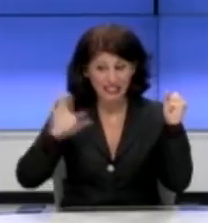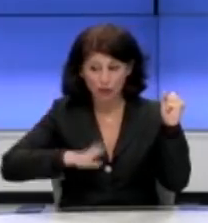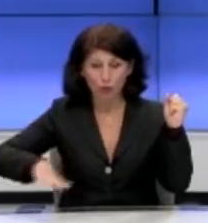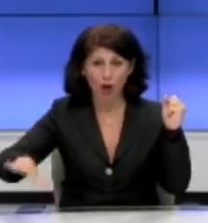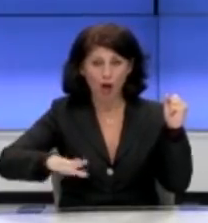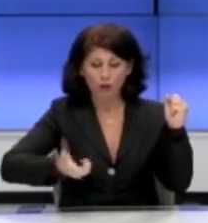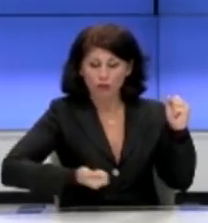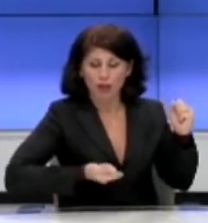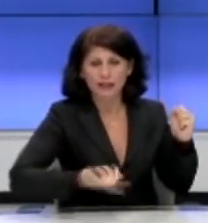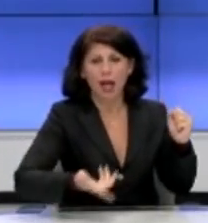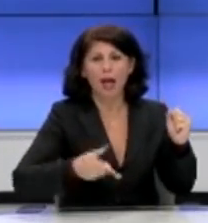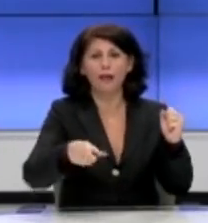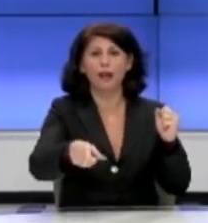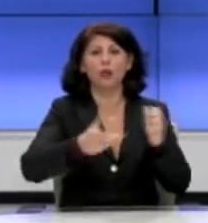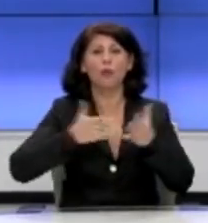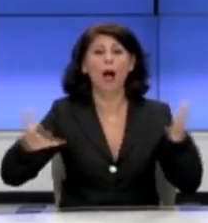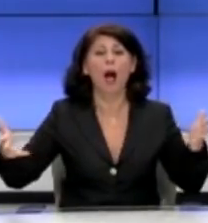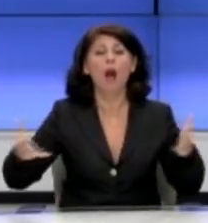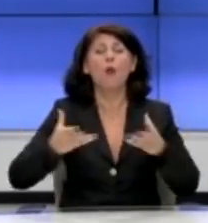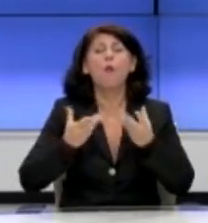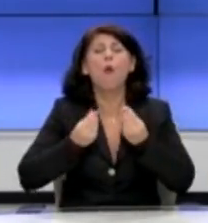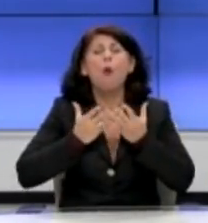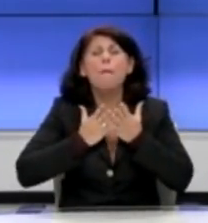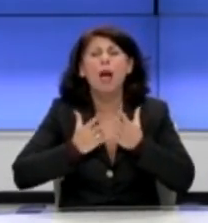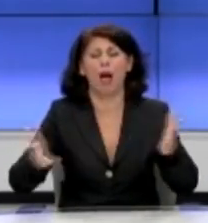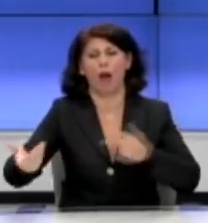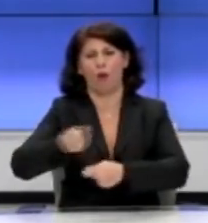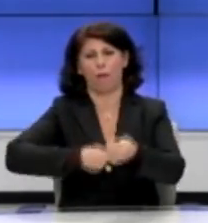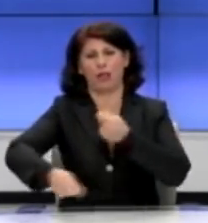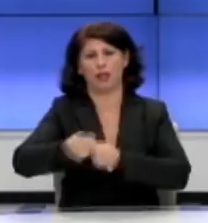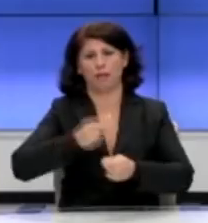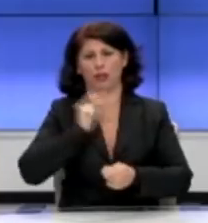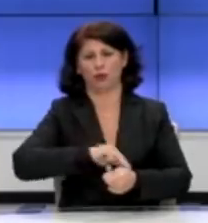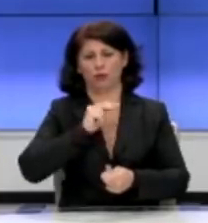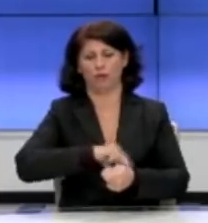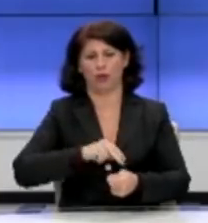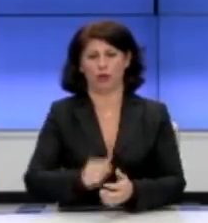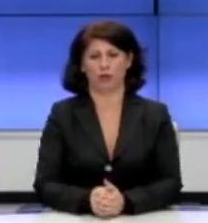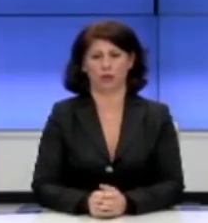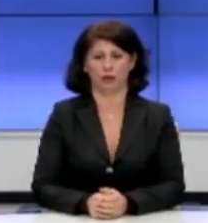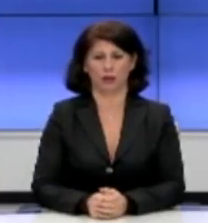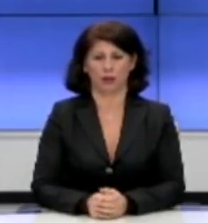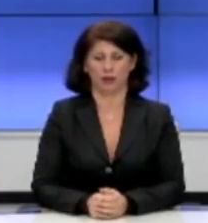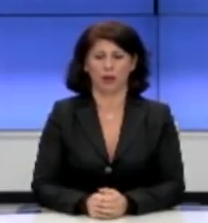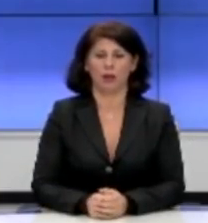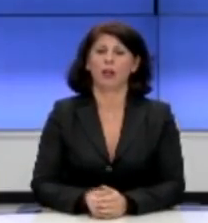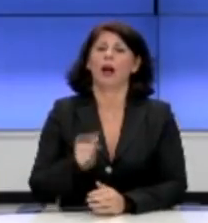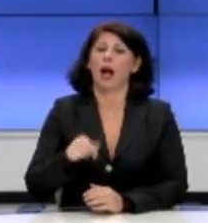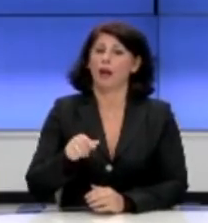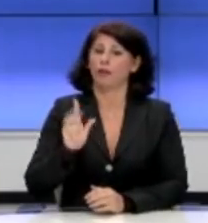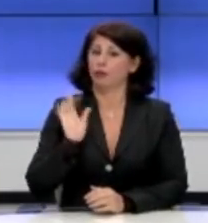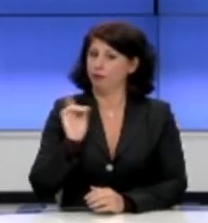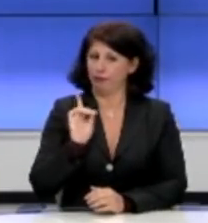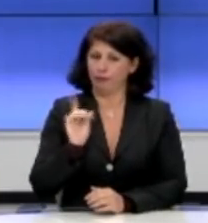στο τζόγο των μεγάλων, πολύ μεγάλων επιχειρηματικών συμφερόντων. Και αυτό βέβαια δεν